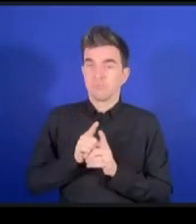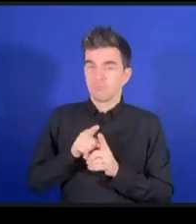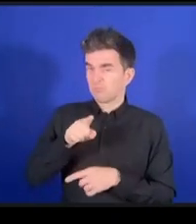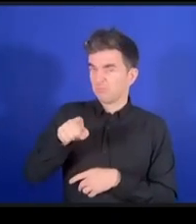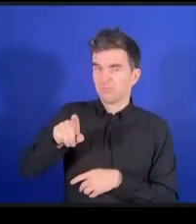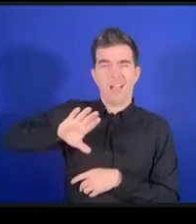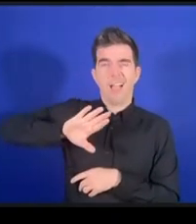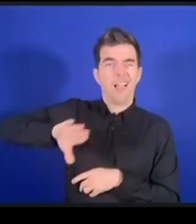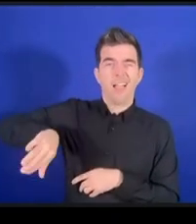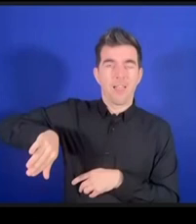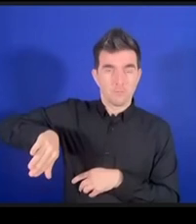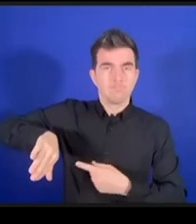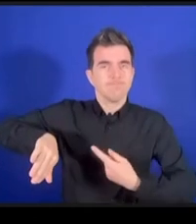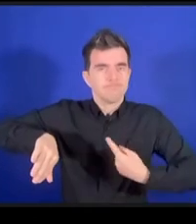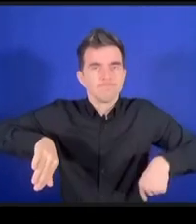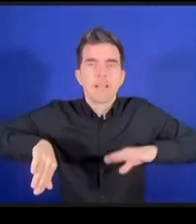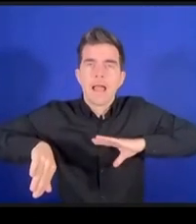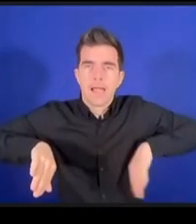инвалидов